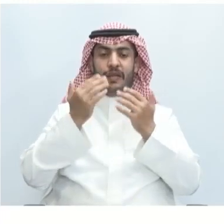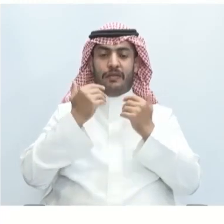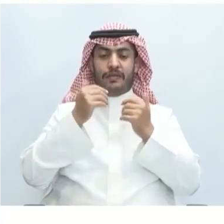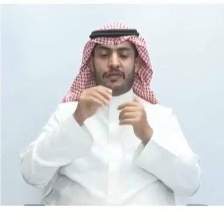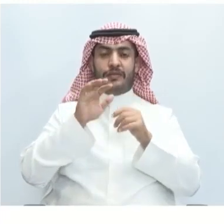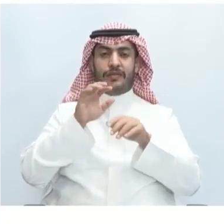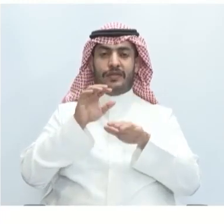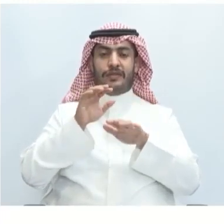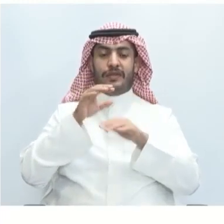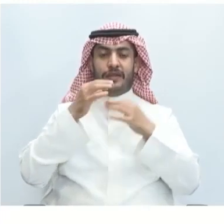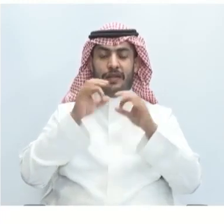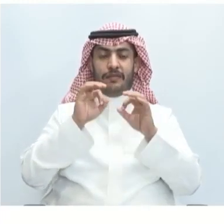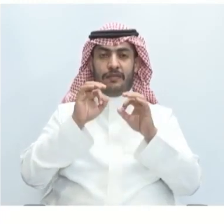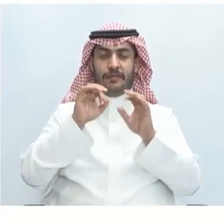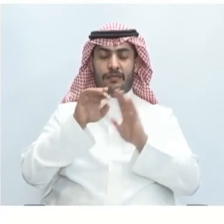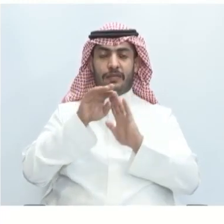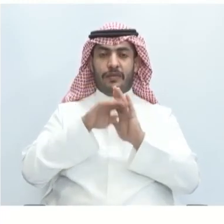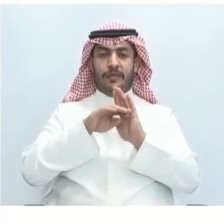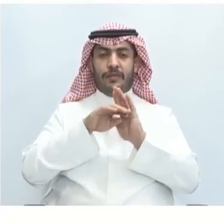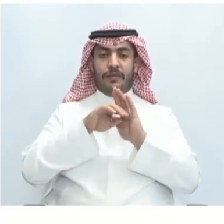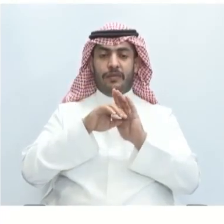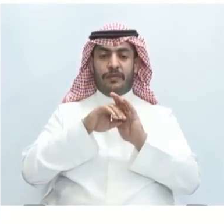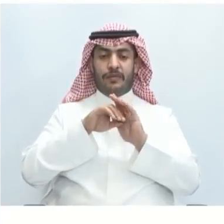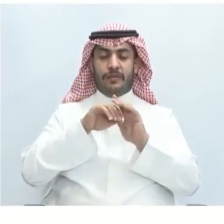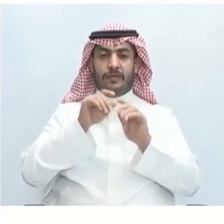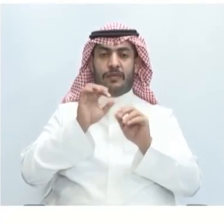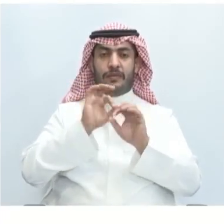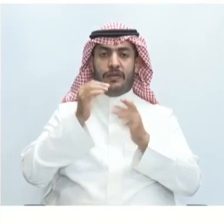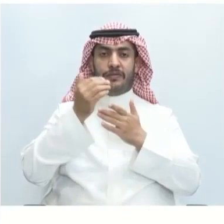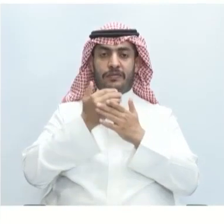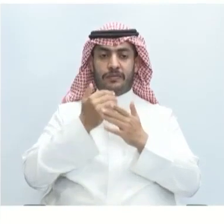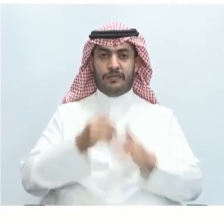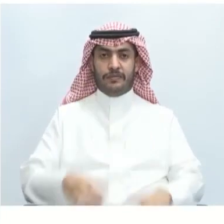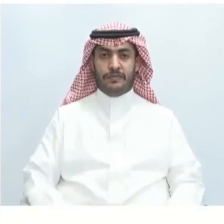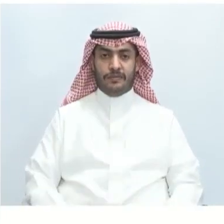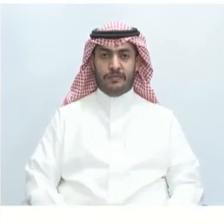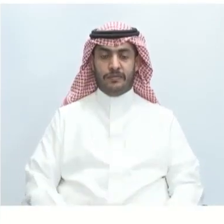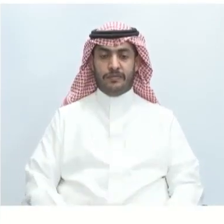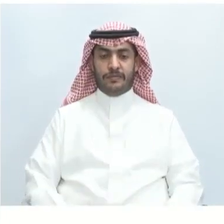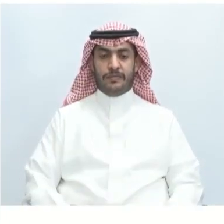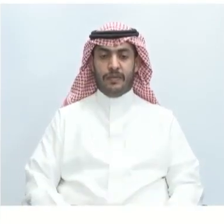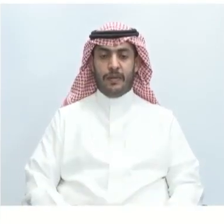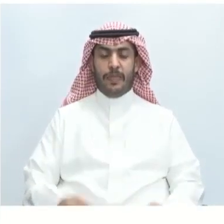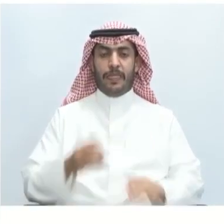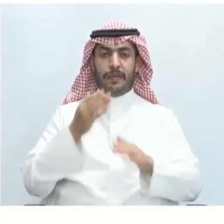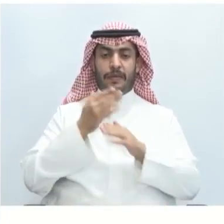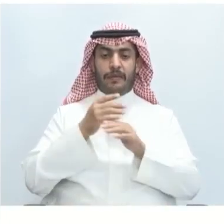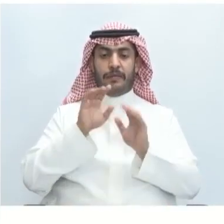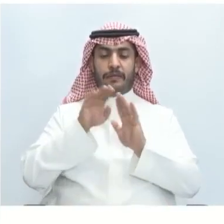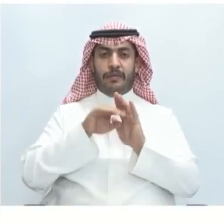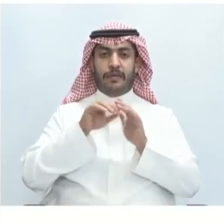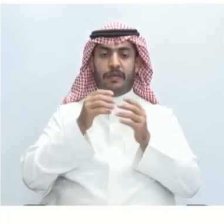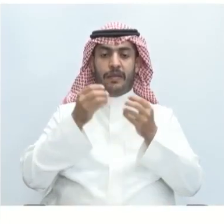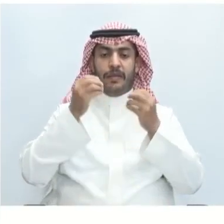الشحن الى كل مدينه اذاا هنالك معلومات اخرى تم توفيرها من اجل تلبيه متطلبات